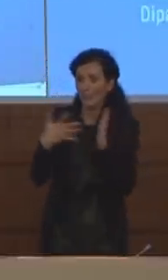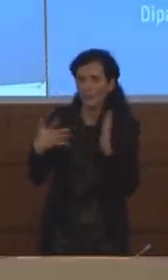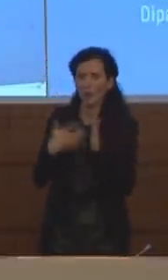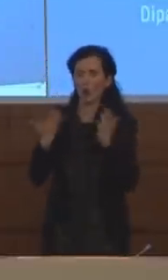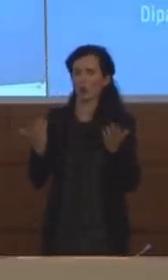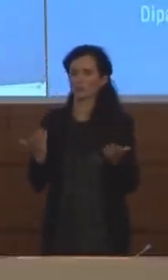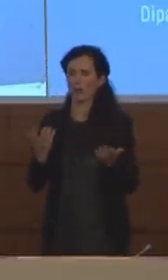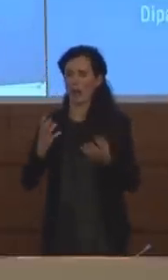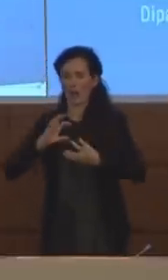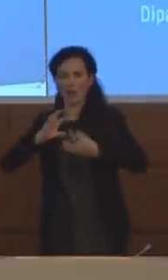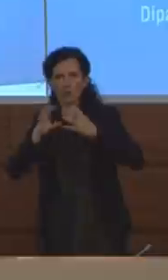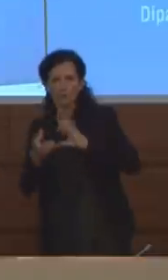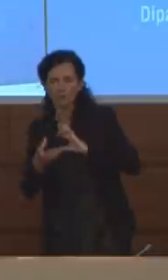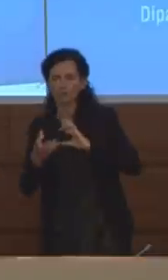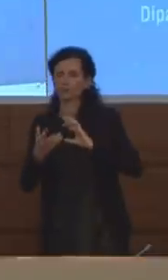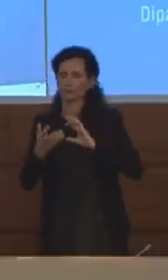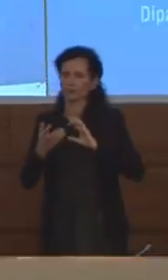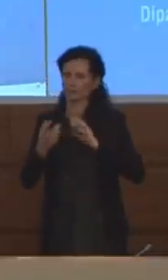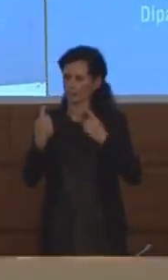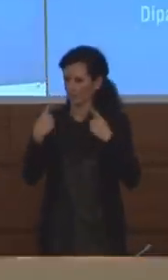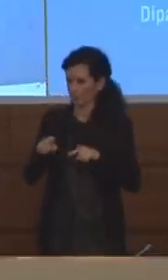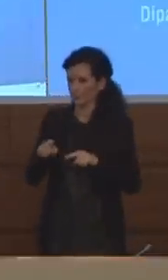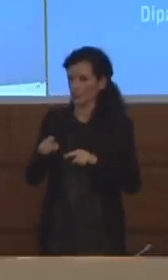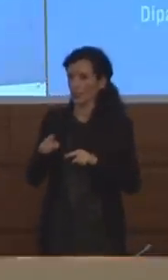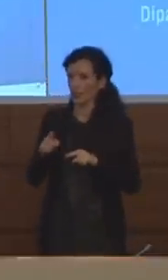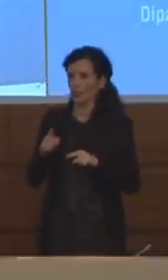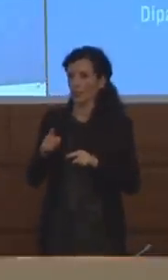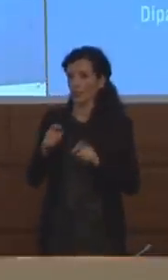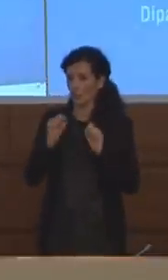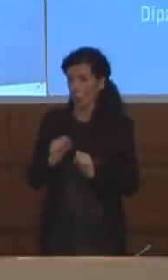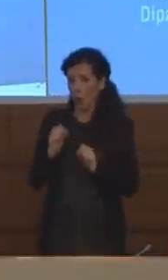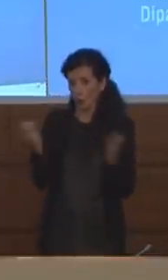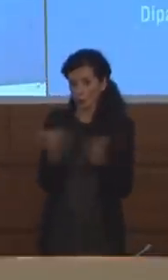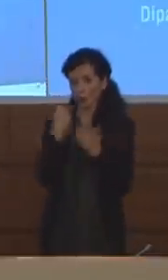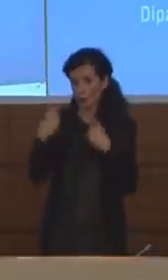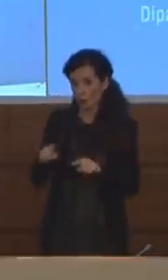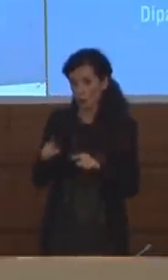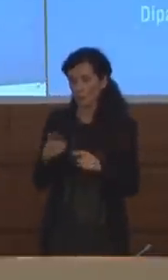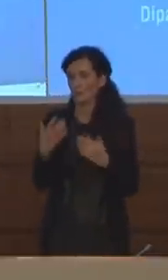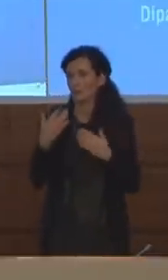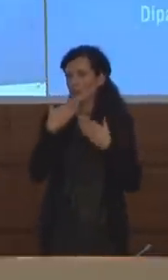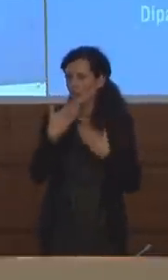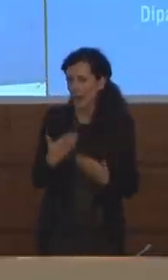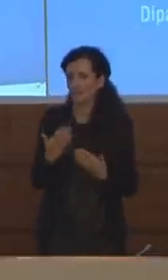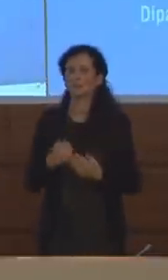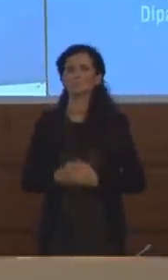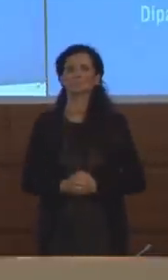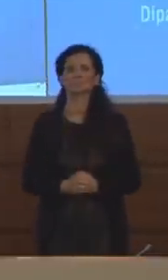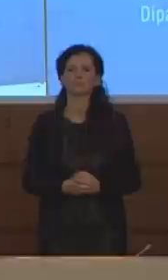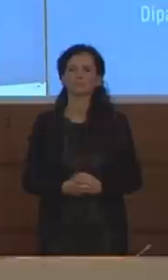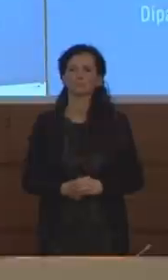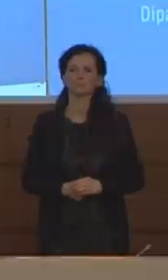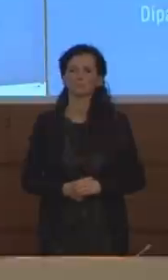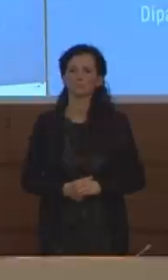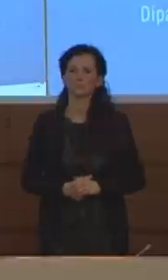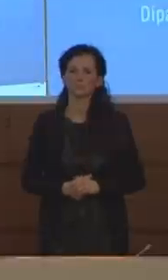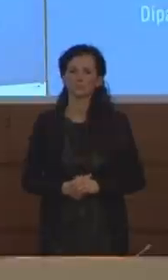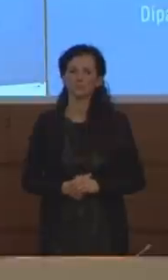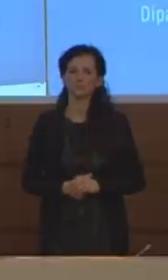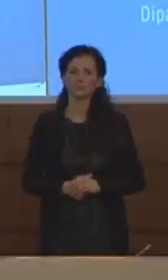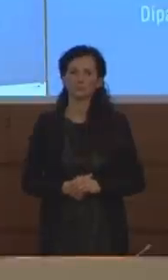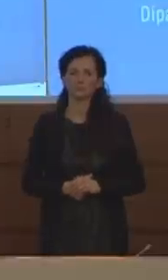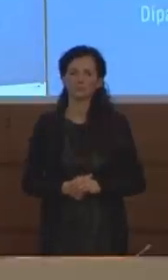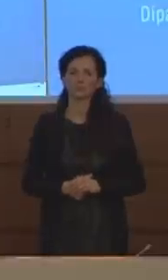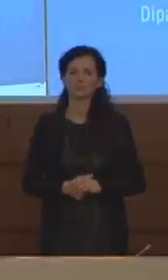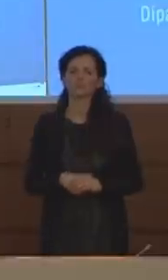macchinosità ecco in questo senso se era state riscontrate queste cose grazie scusa no certamente il